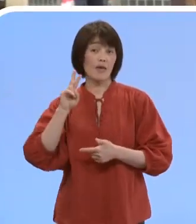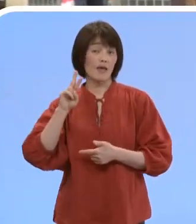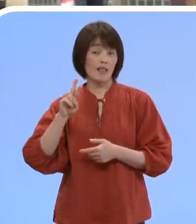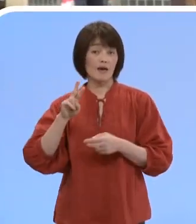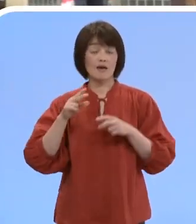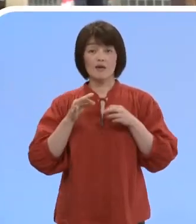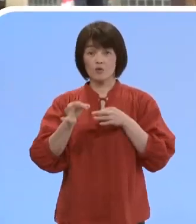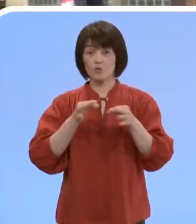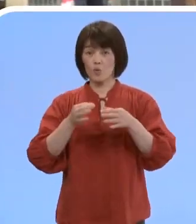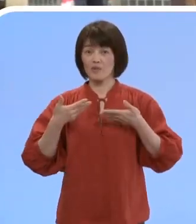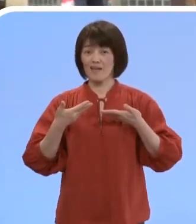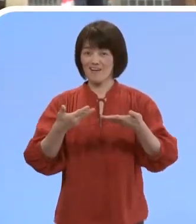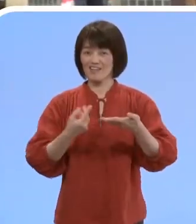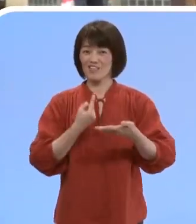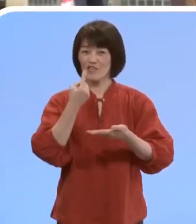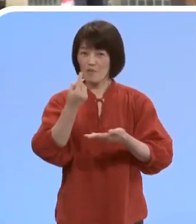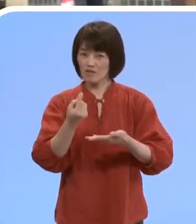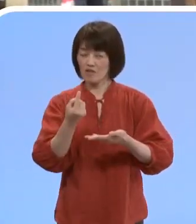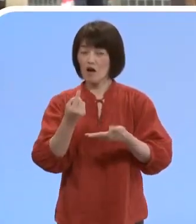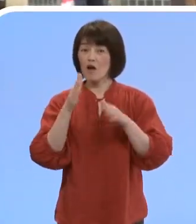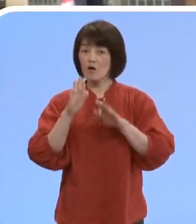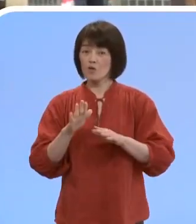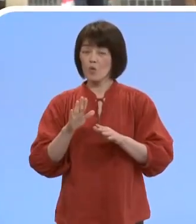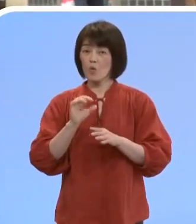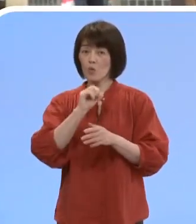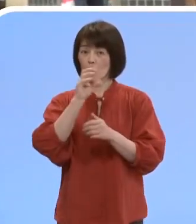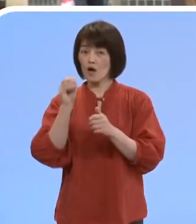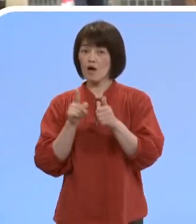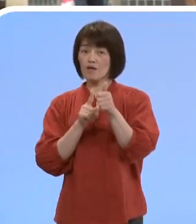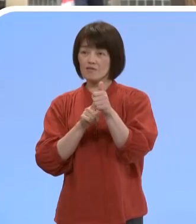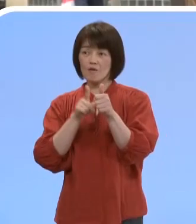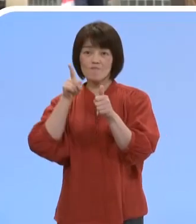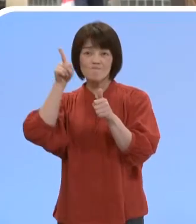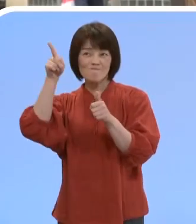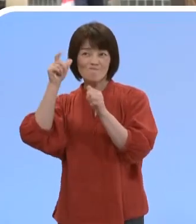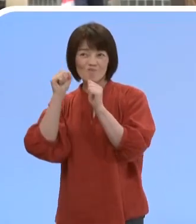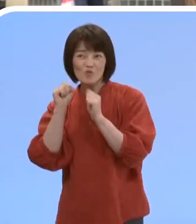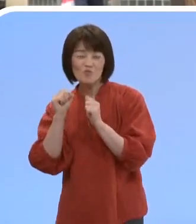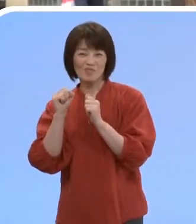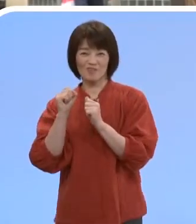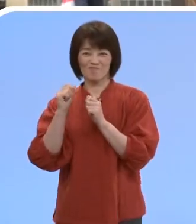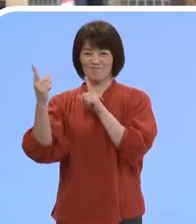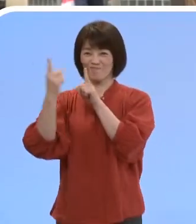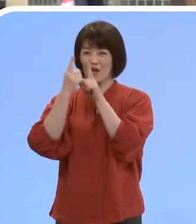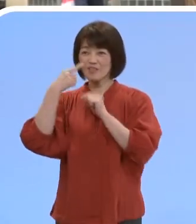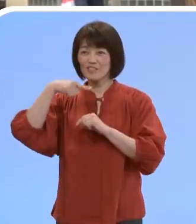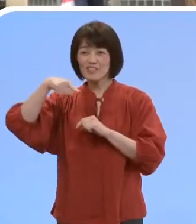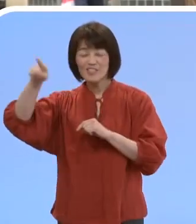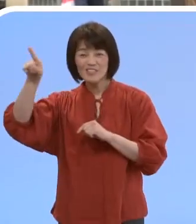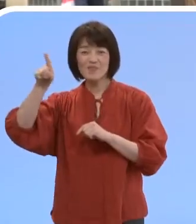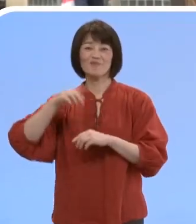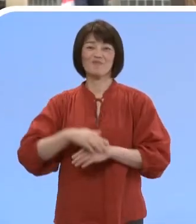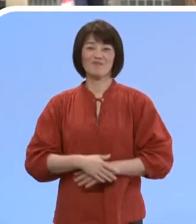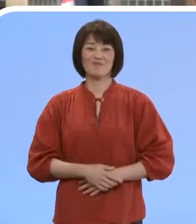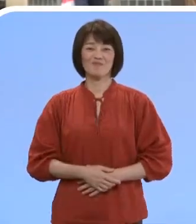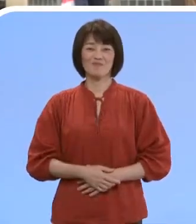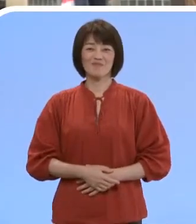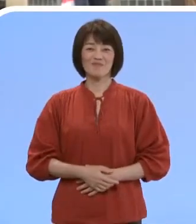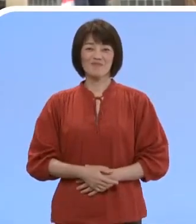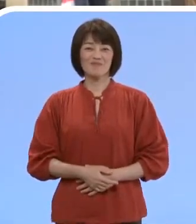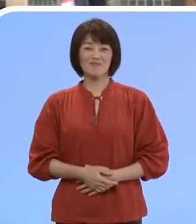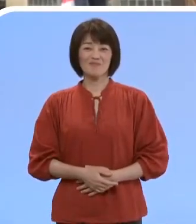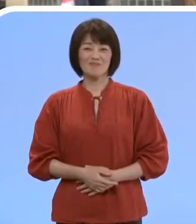店街にやってきました。今日の輝きさんはこちらでイベントをされているということなので、早速会いに行ってみましょ